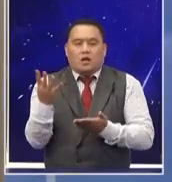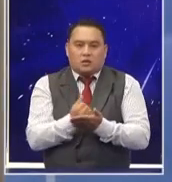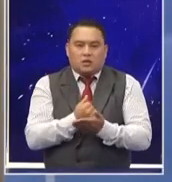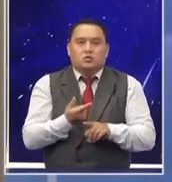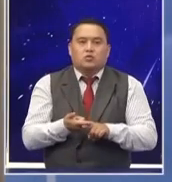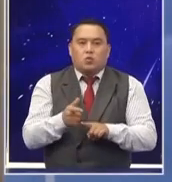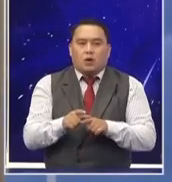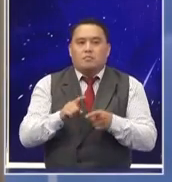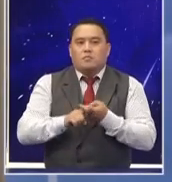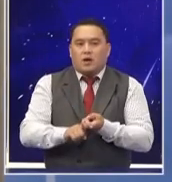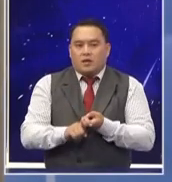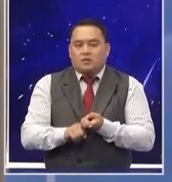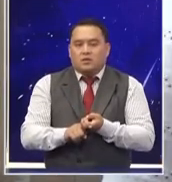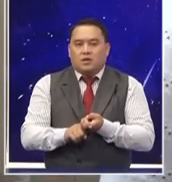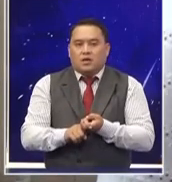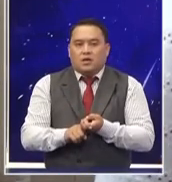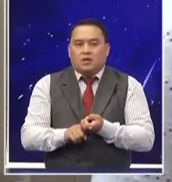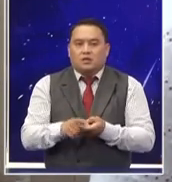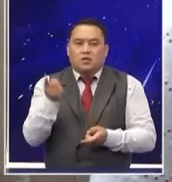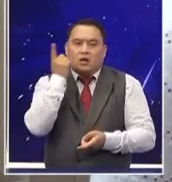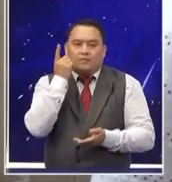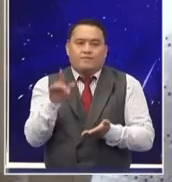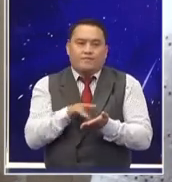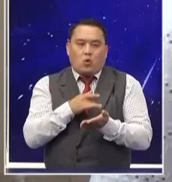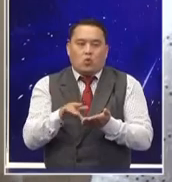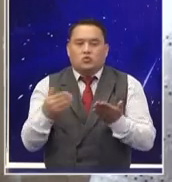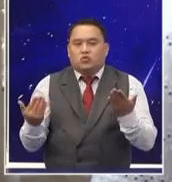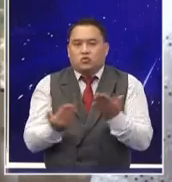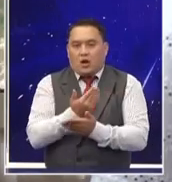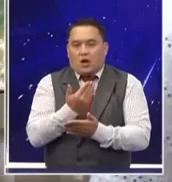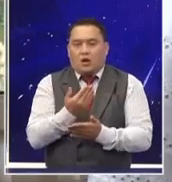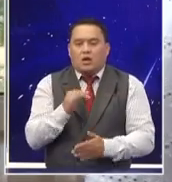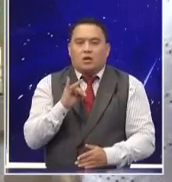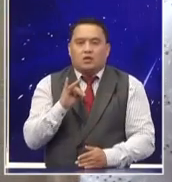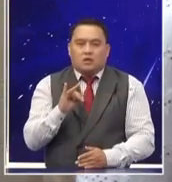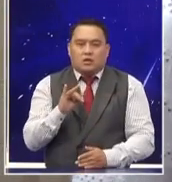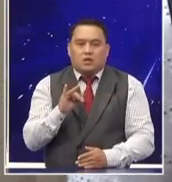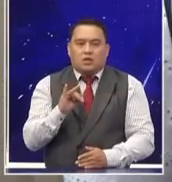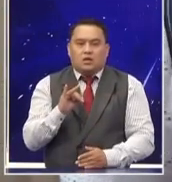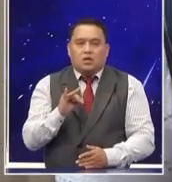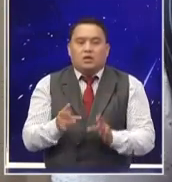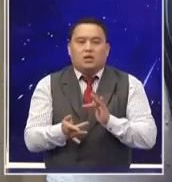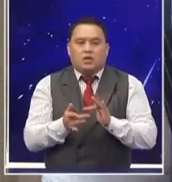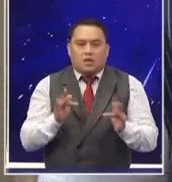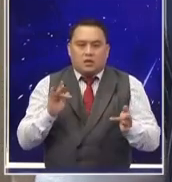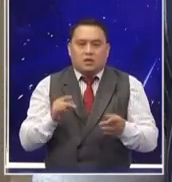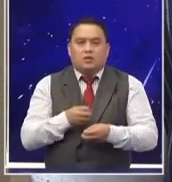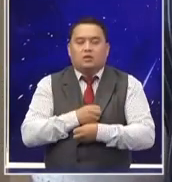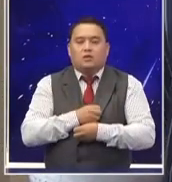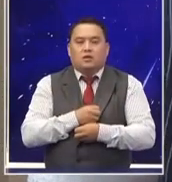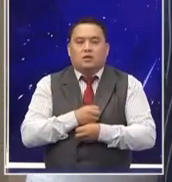Соған байланысты балаларға смартфон жаңа және интернет ғаламторды